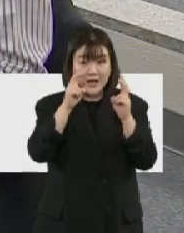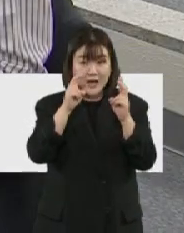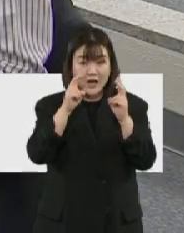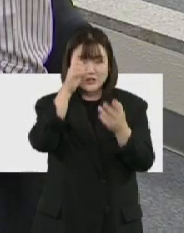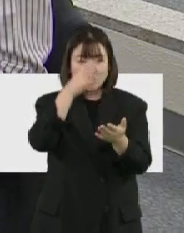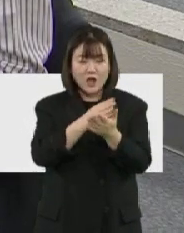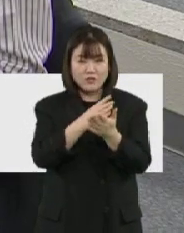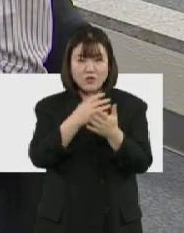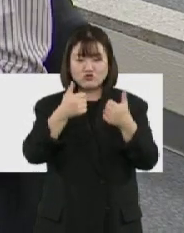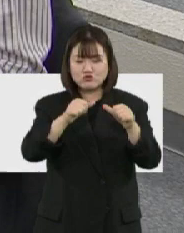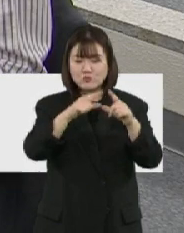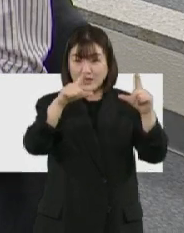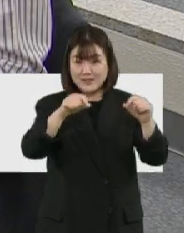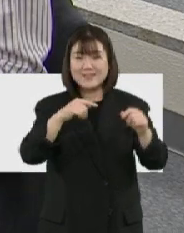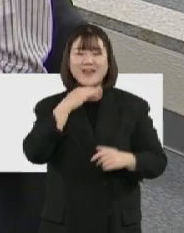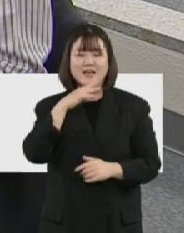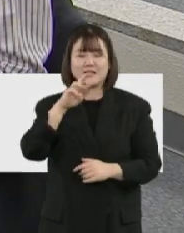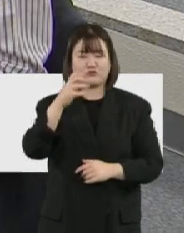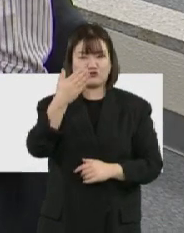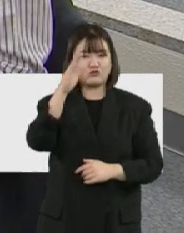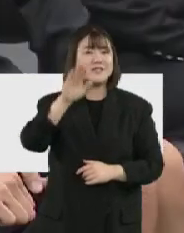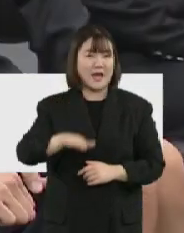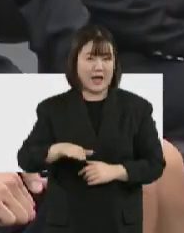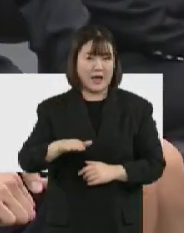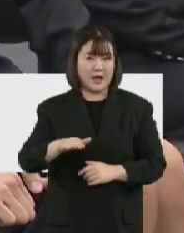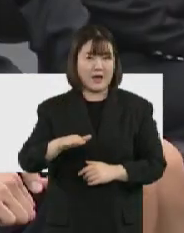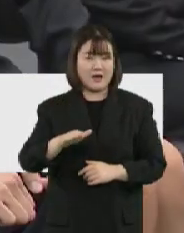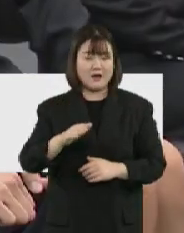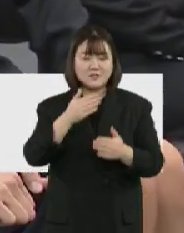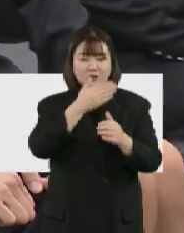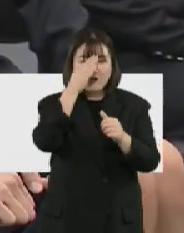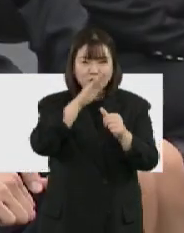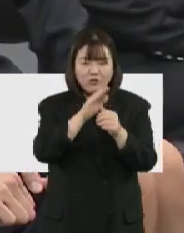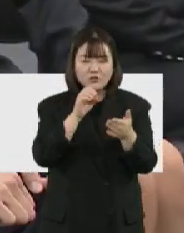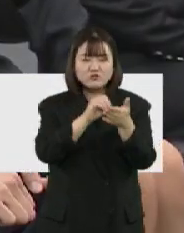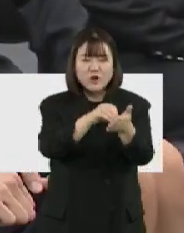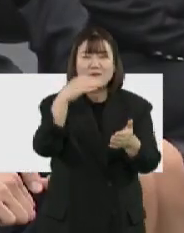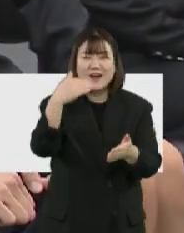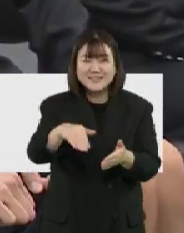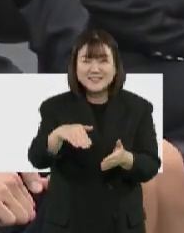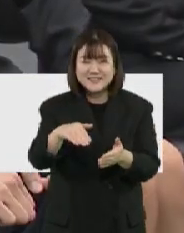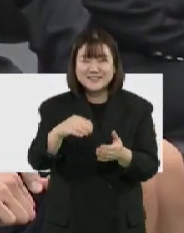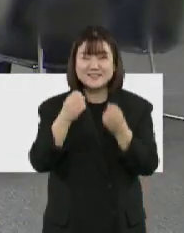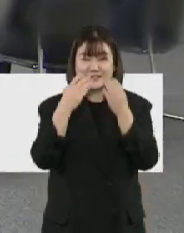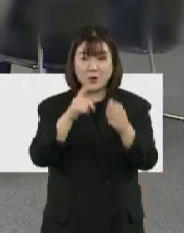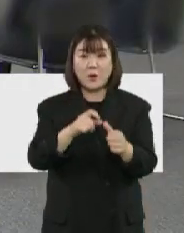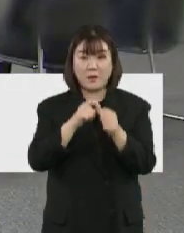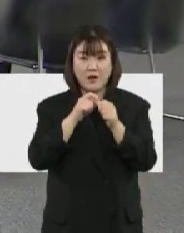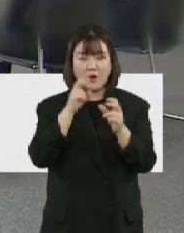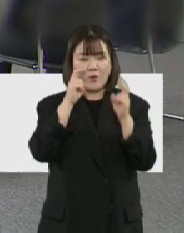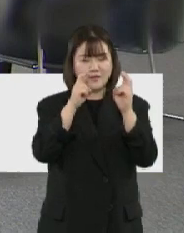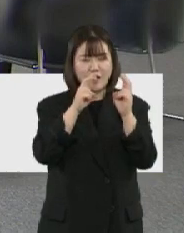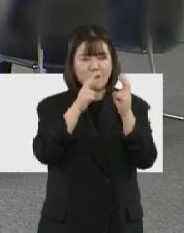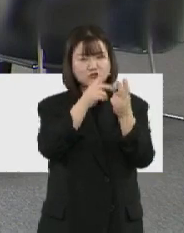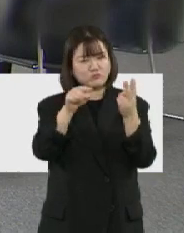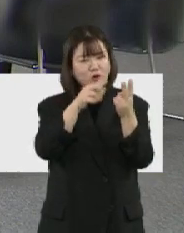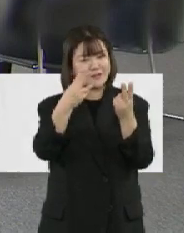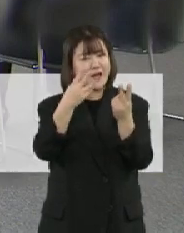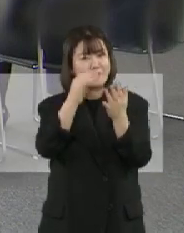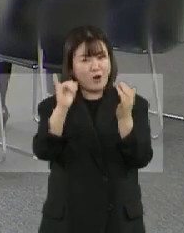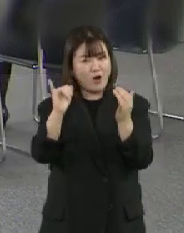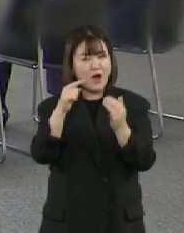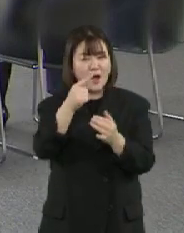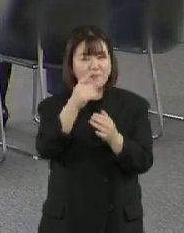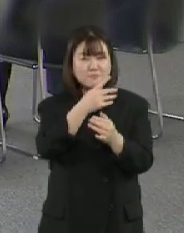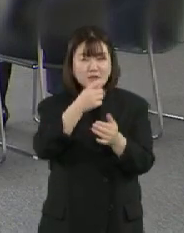천안 시에 주민등록이 되어 있는 만 39세 이가 청년 미취업자 신규채용 시 기업당 2 3명 내에서